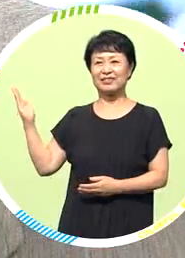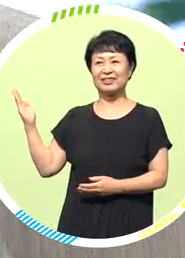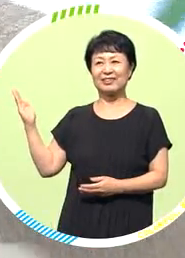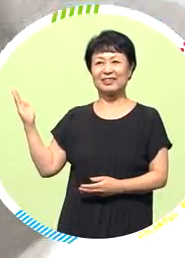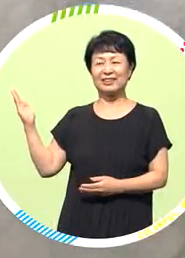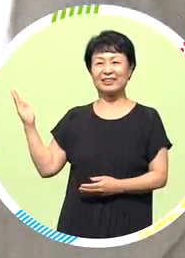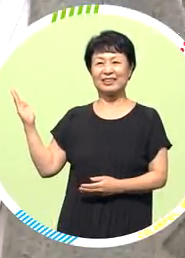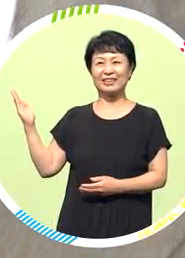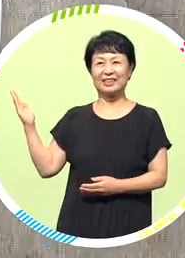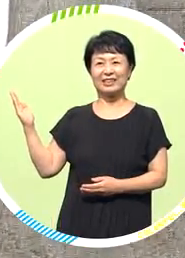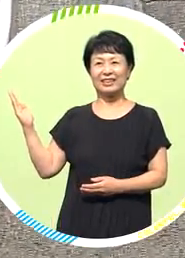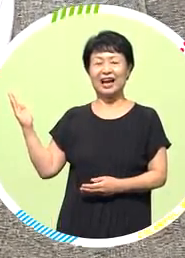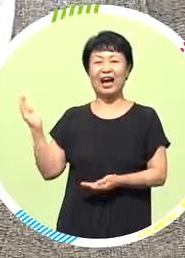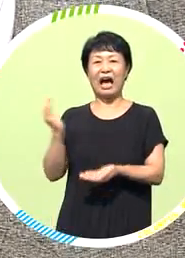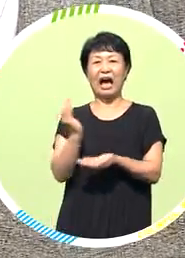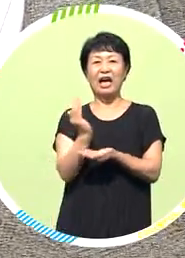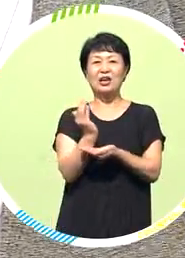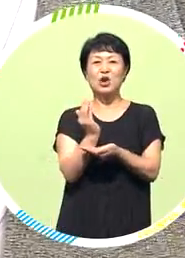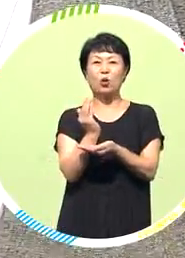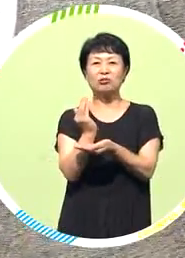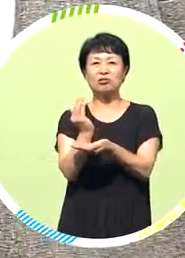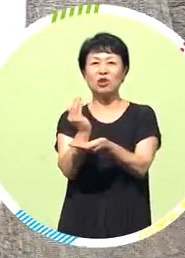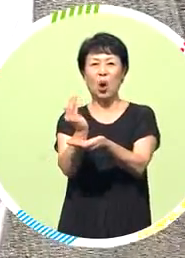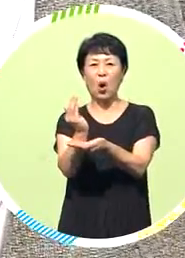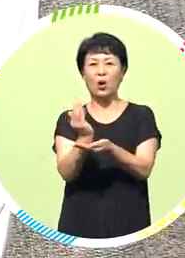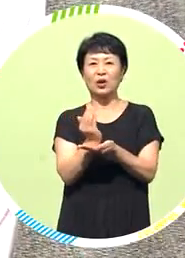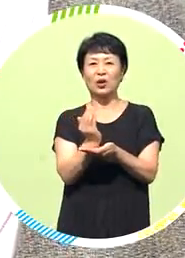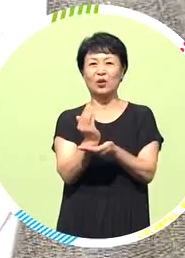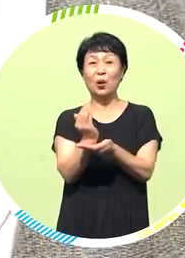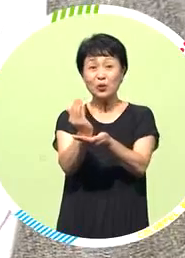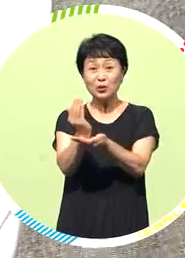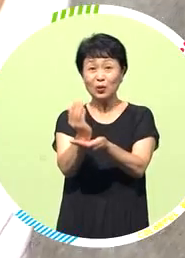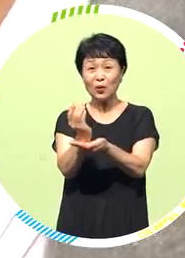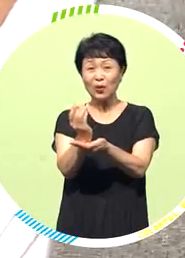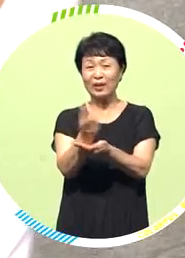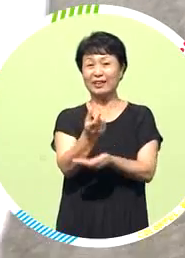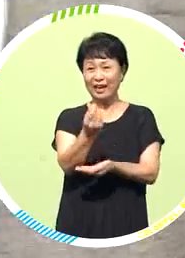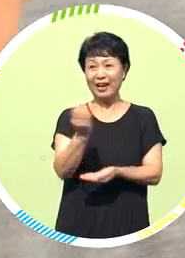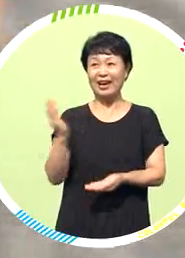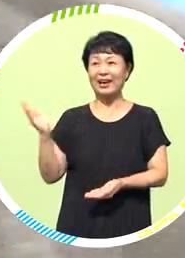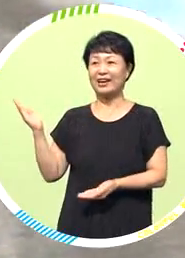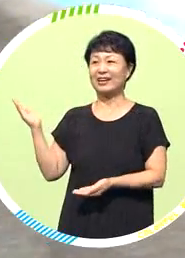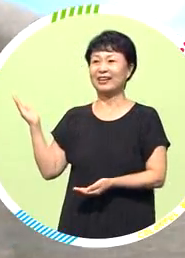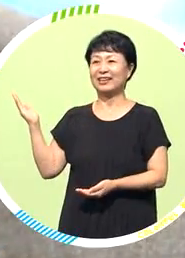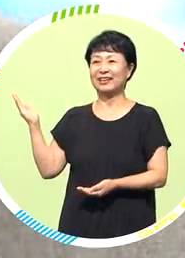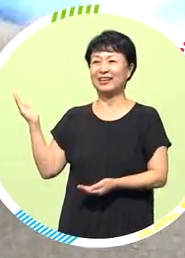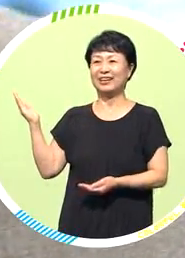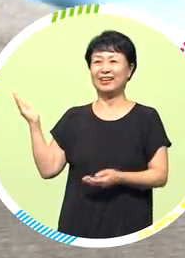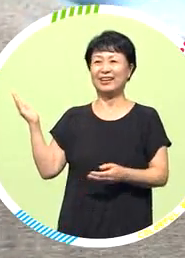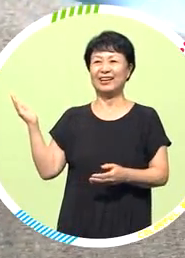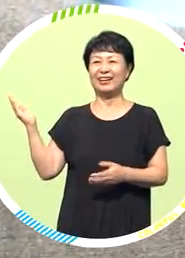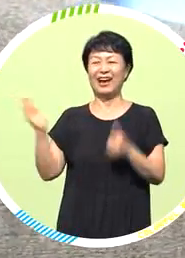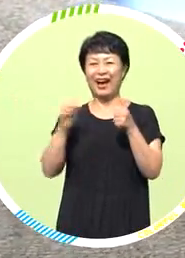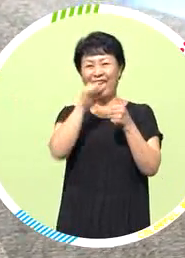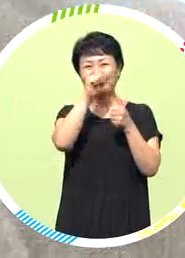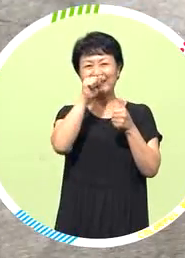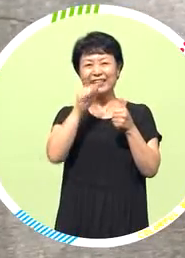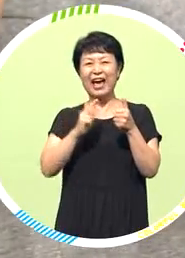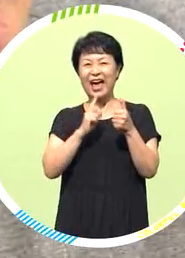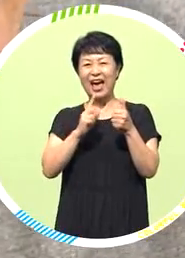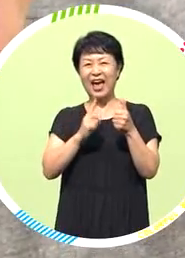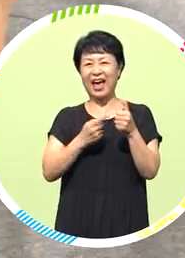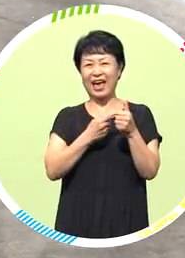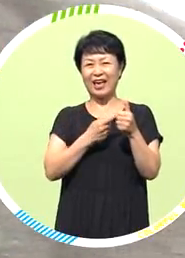かわいい。ヨット、 あ、ヨットだ。 ヨットです。上手。 おいいじゃんこれ。なんか よく